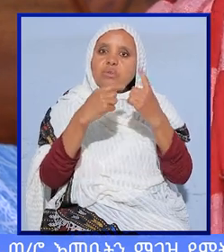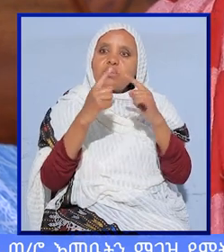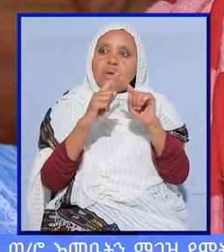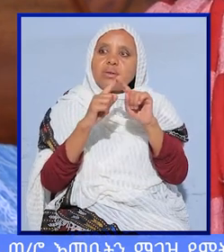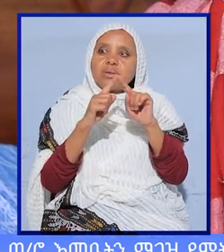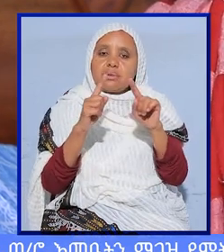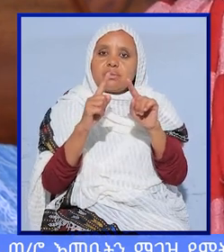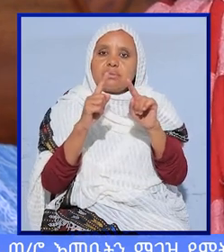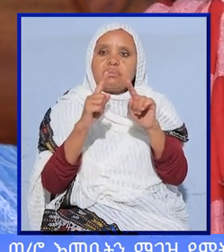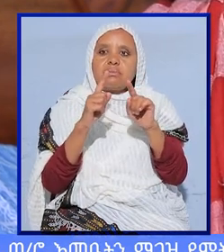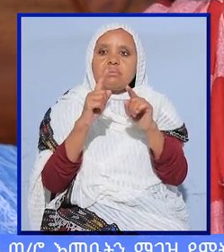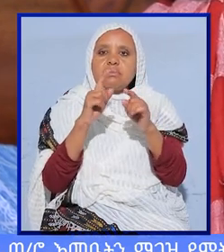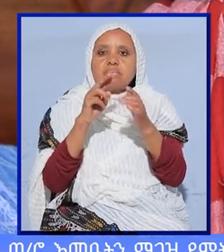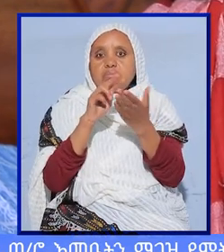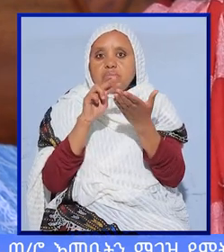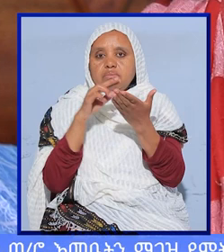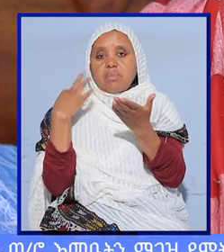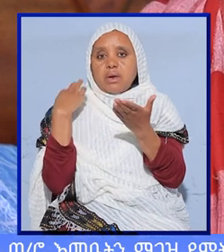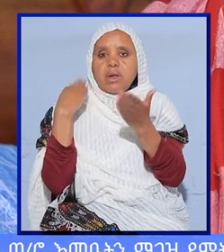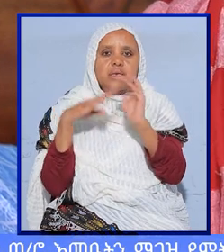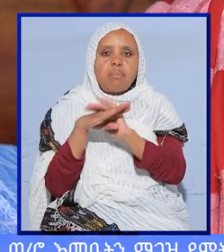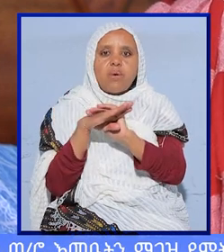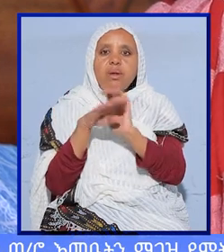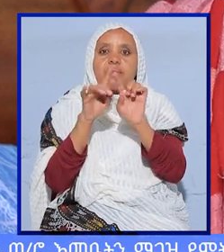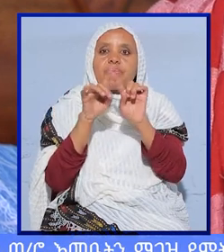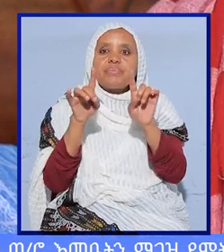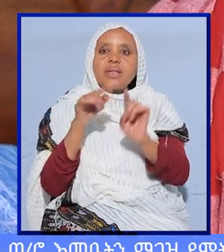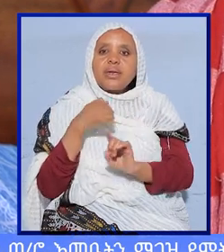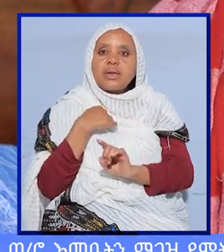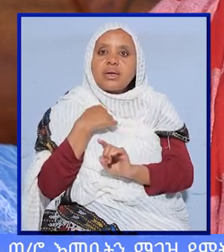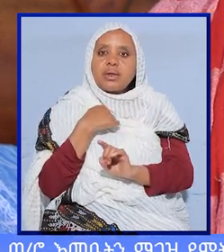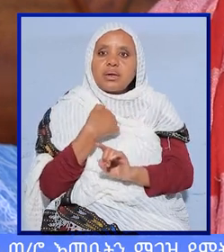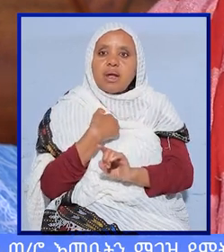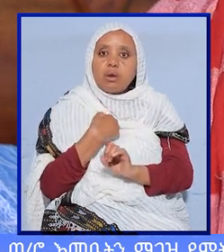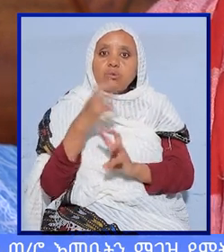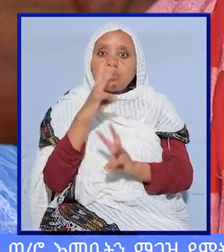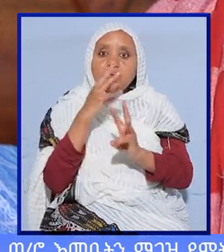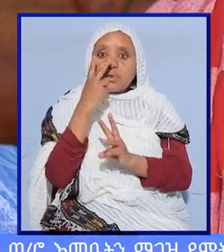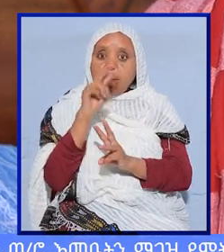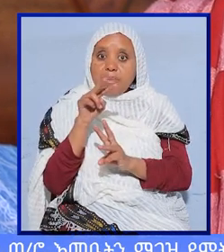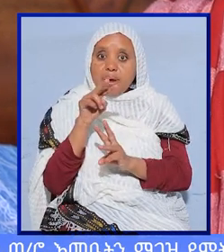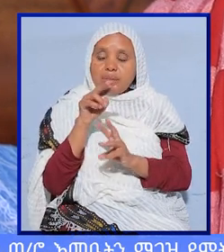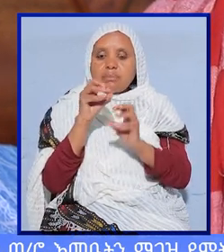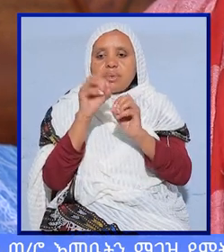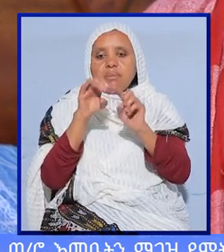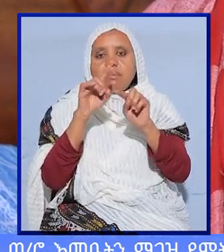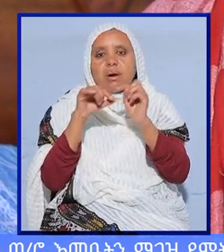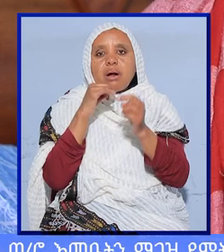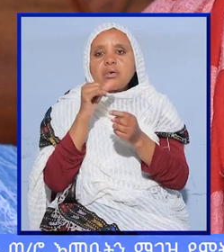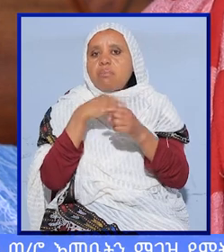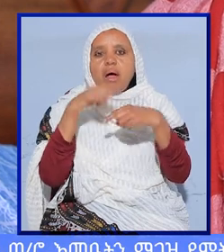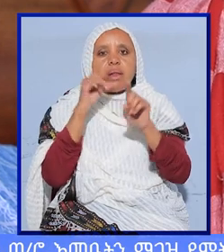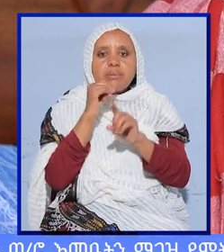ለግል ያስገባዋል። የግል ግን እኔ ያለውን ችግር ስለሚያይ መማር